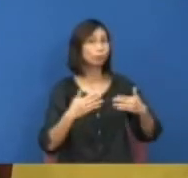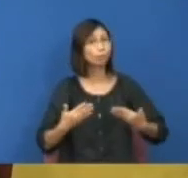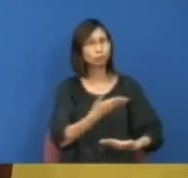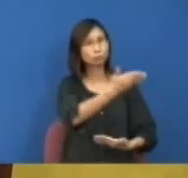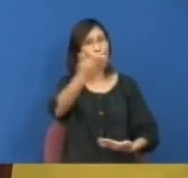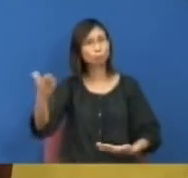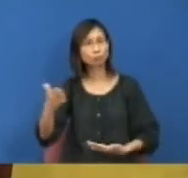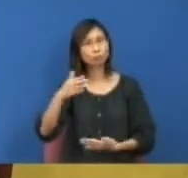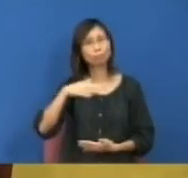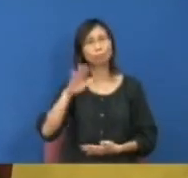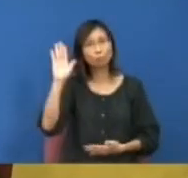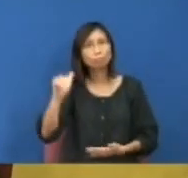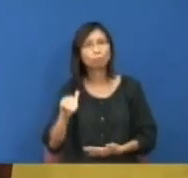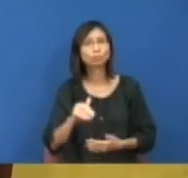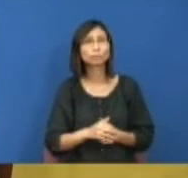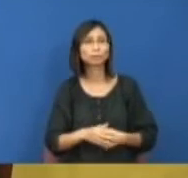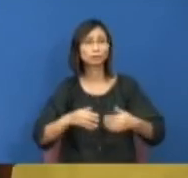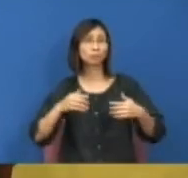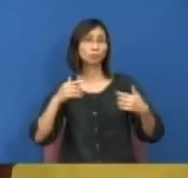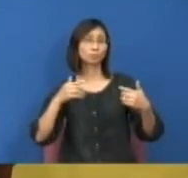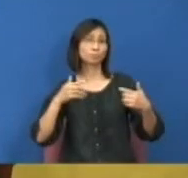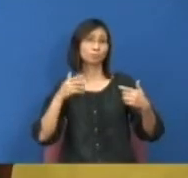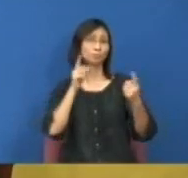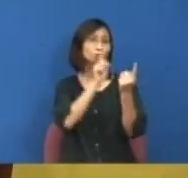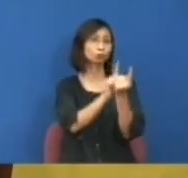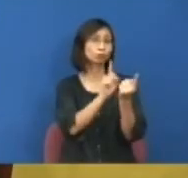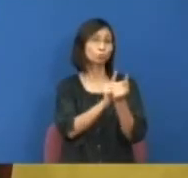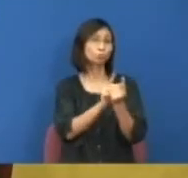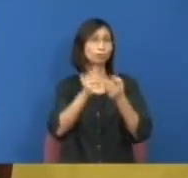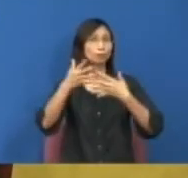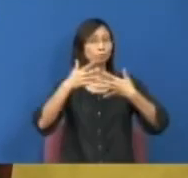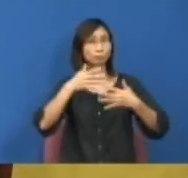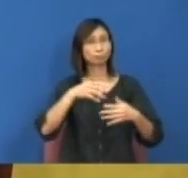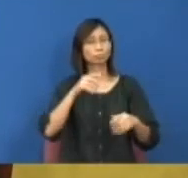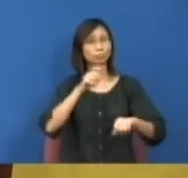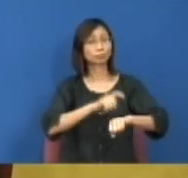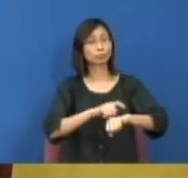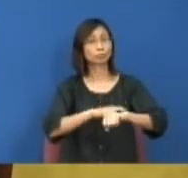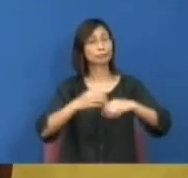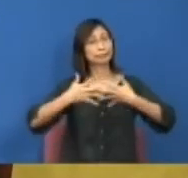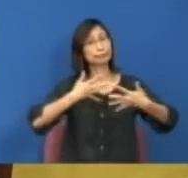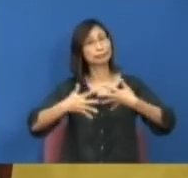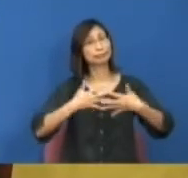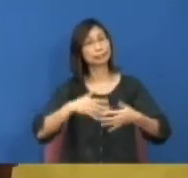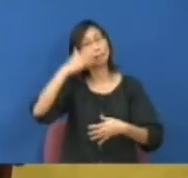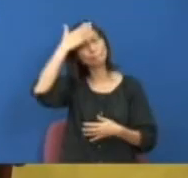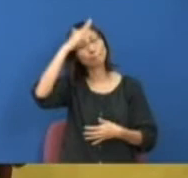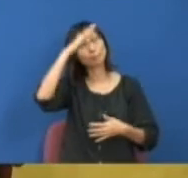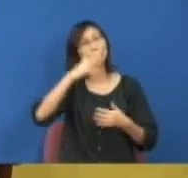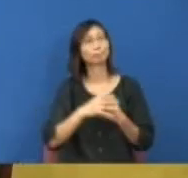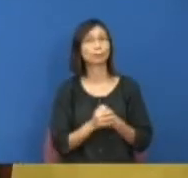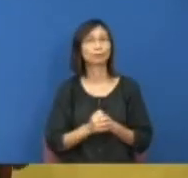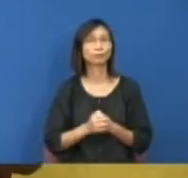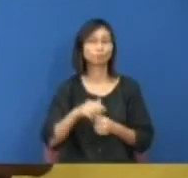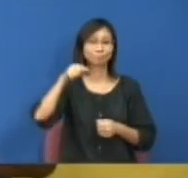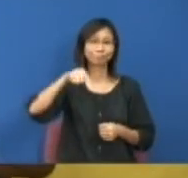於一啲即係時事或者一啲重要嘅議題咧，都有一個唔同角度嘅即係理解同埋認識啊。依個都係